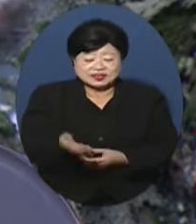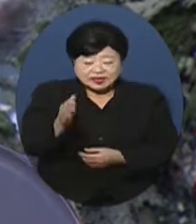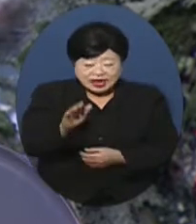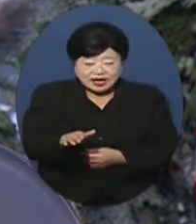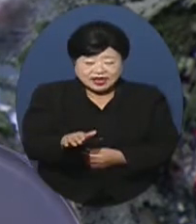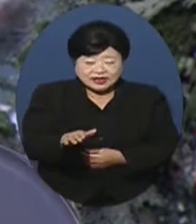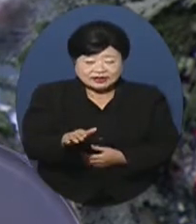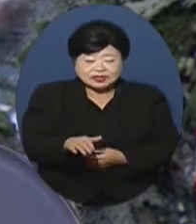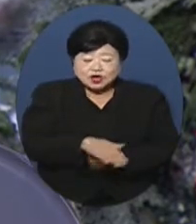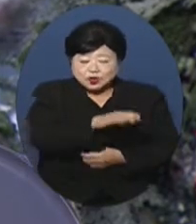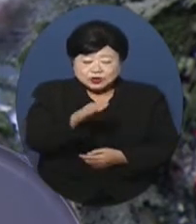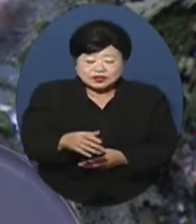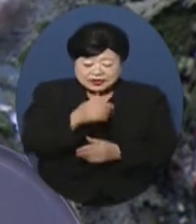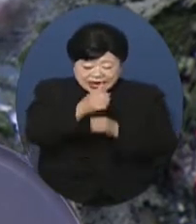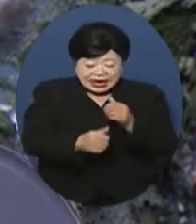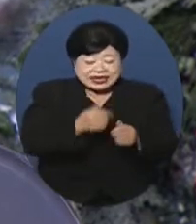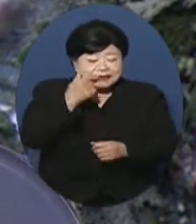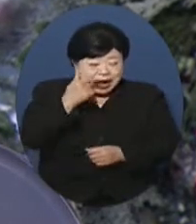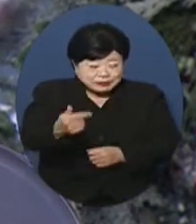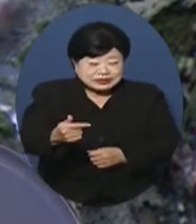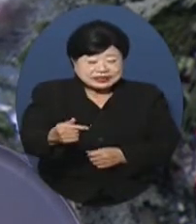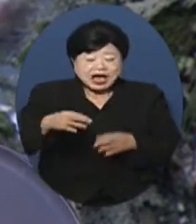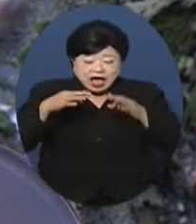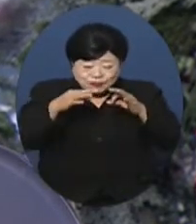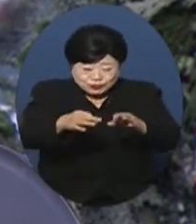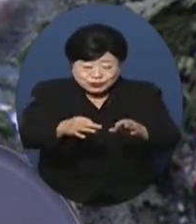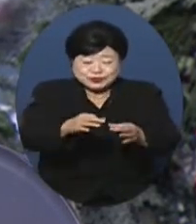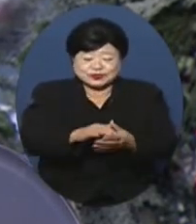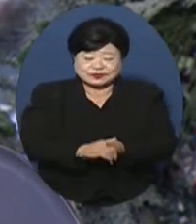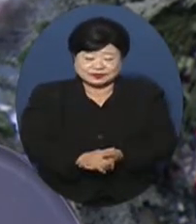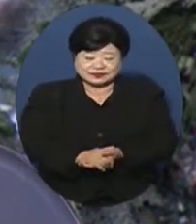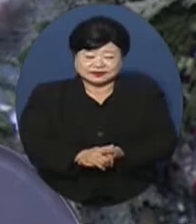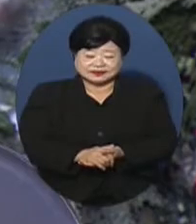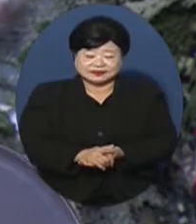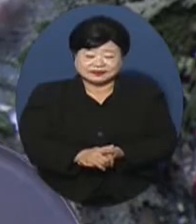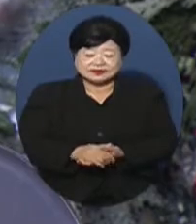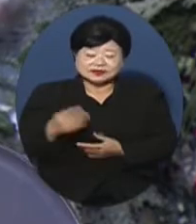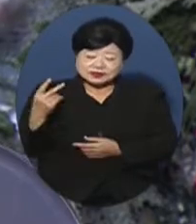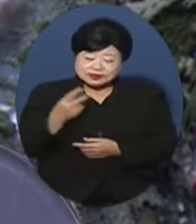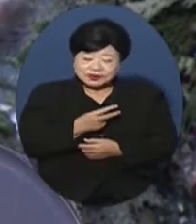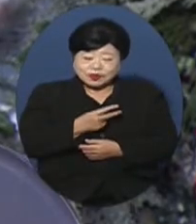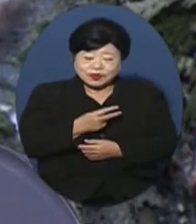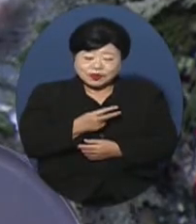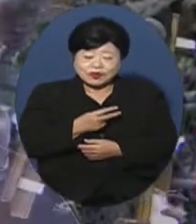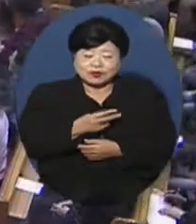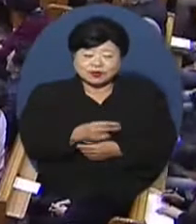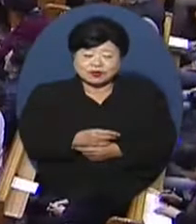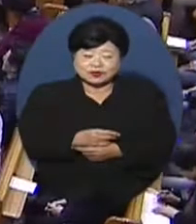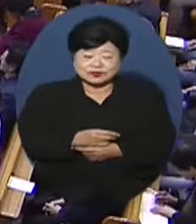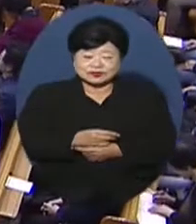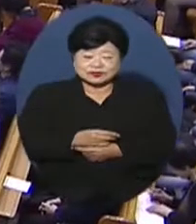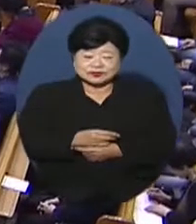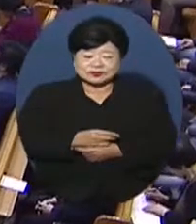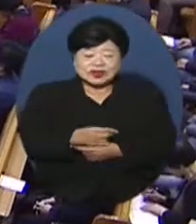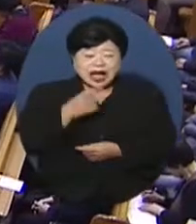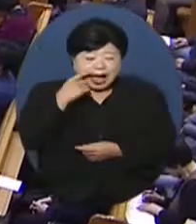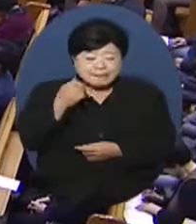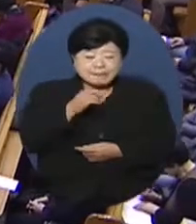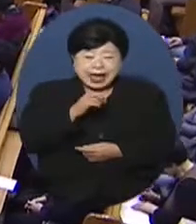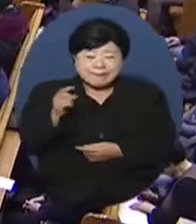그런데 우리는 하나님을 아버지라고 브러쉬 을 뿐 아니라 심지어 야 아빠라고